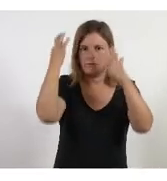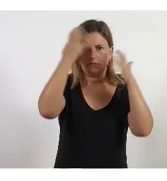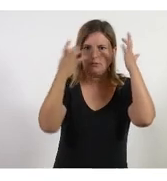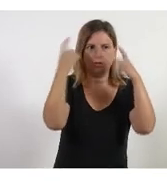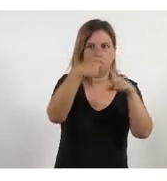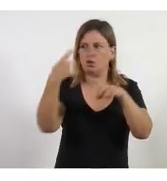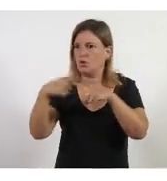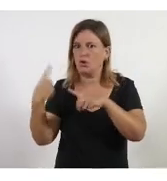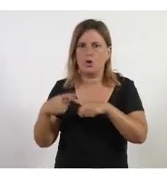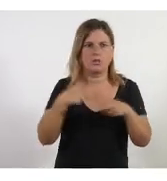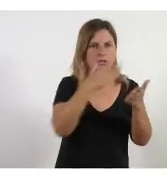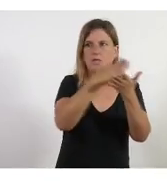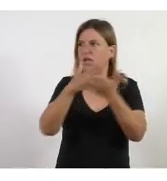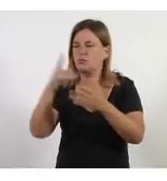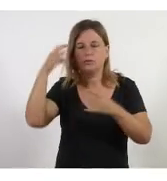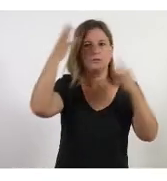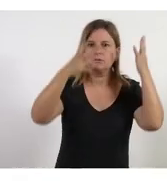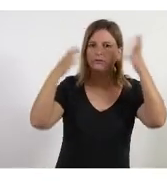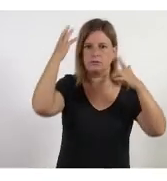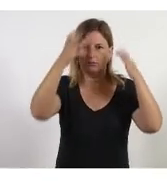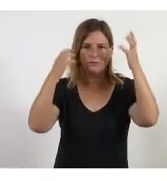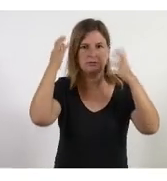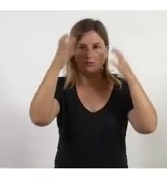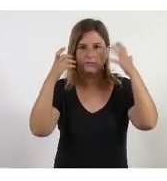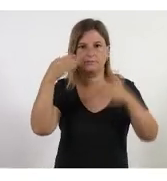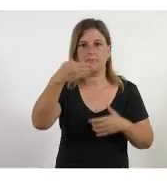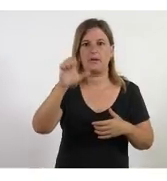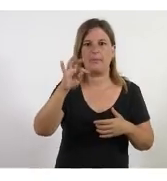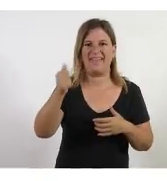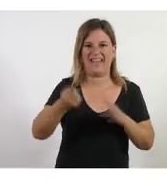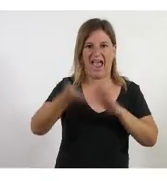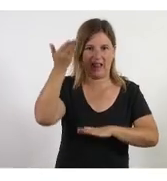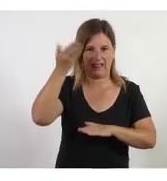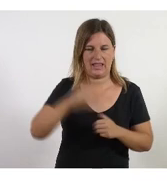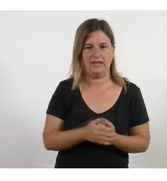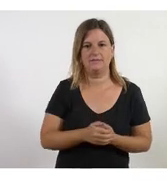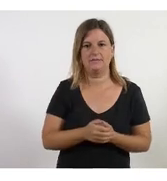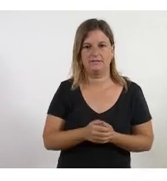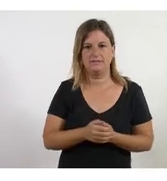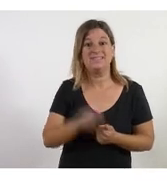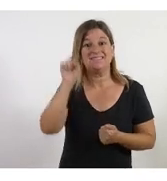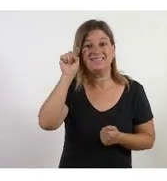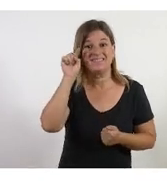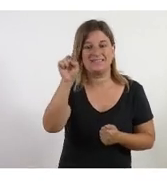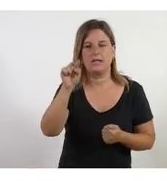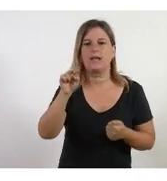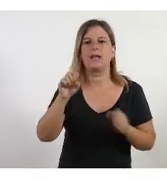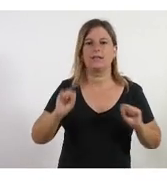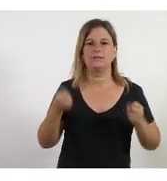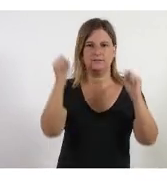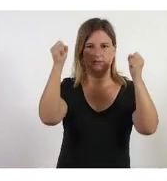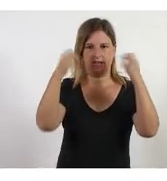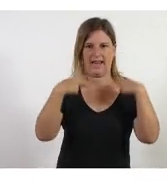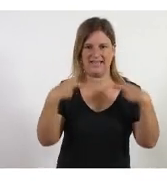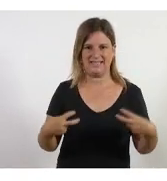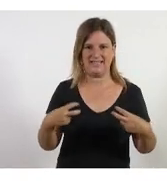que tenim, les interrupcions que tenim, etc etc. Això és un beta alta. I això és l'estrès.